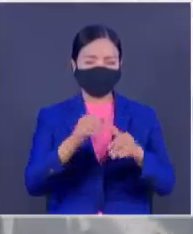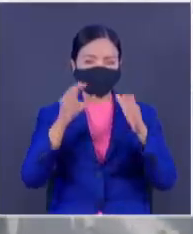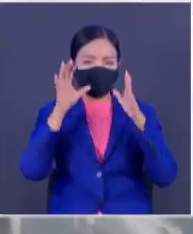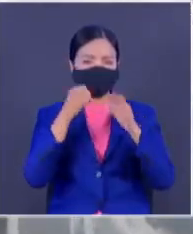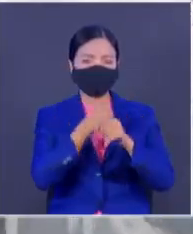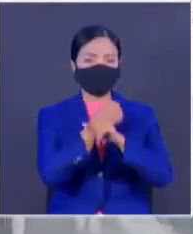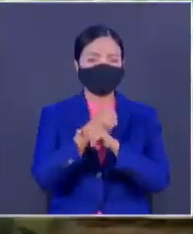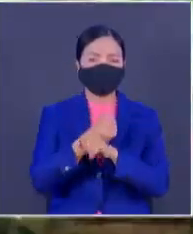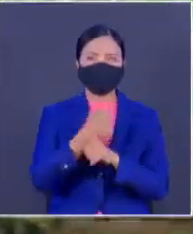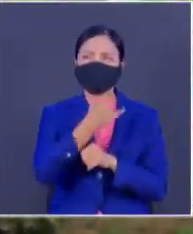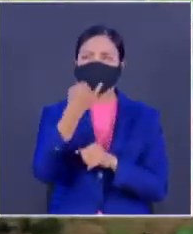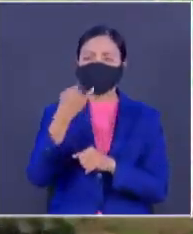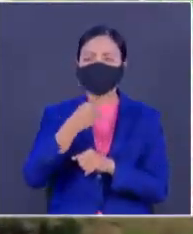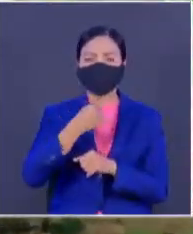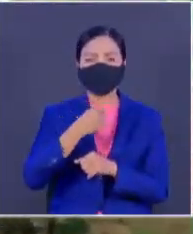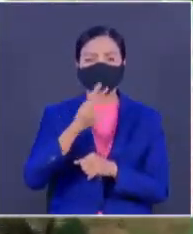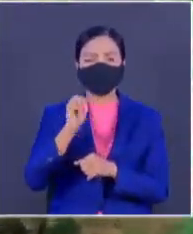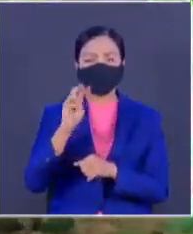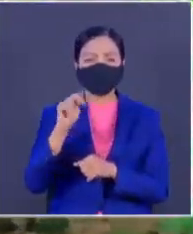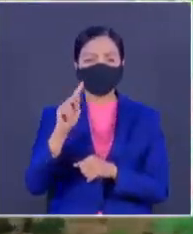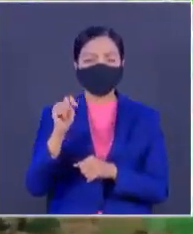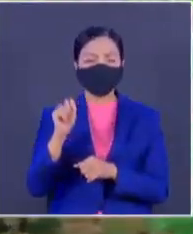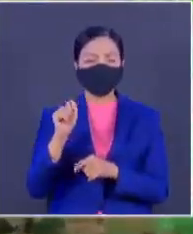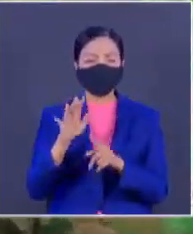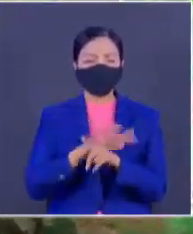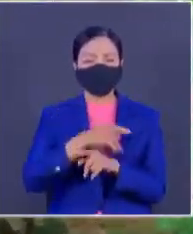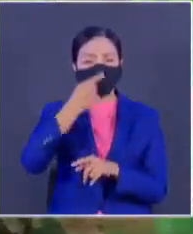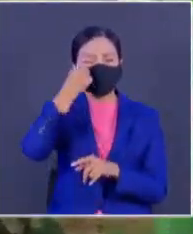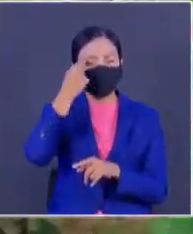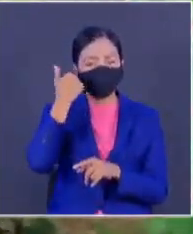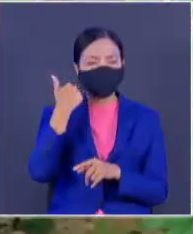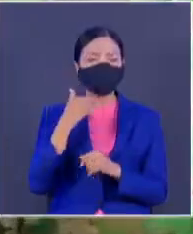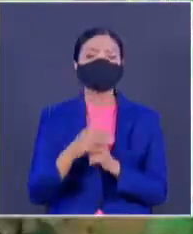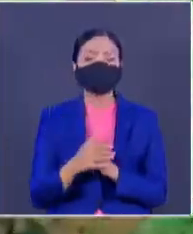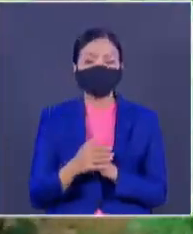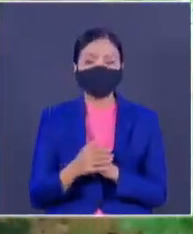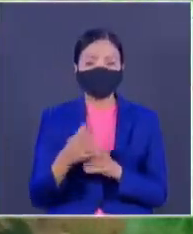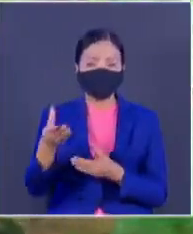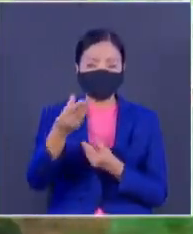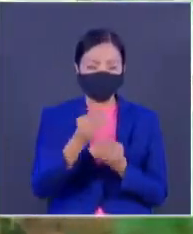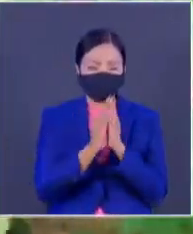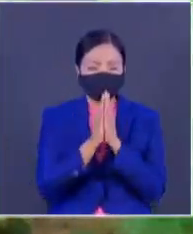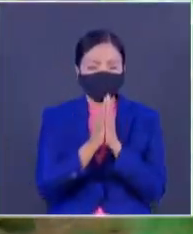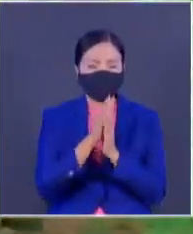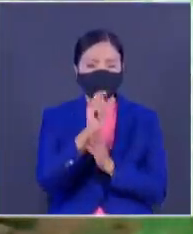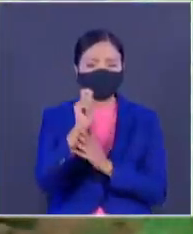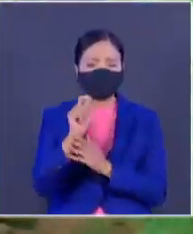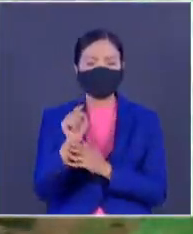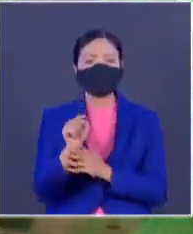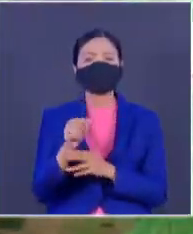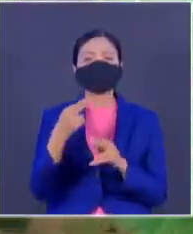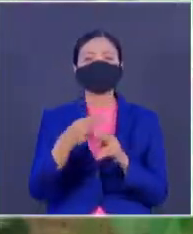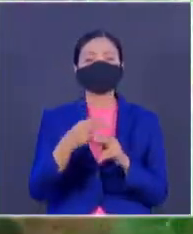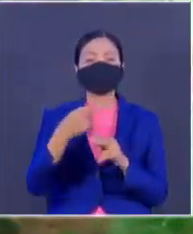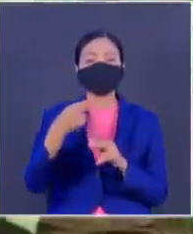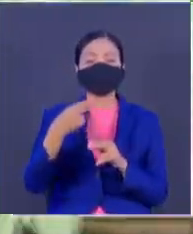องกันมนต์ดำแล้วก็เอาว่านหัวไพรเนี่ยแหละครับเอามาทำการปลุกเสกจนกระทั่งเรียกกันชื่อว่าว่านไพรปลุกเสกนั่นเอง